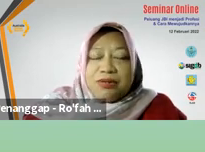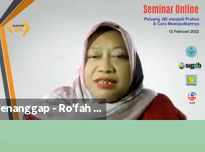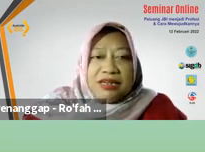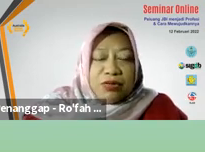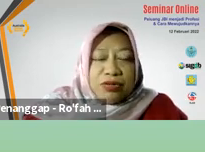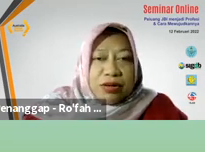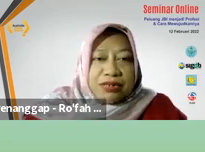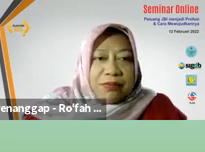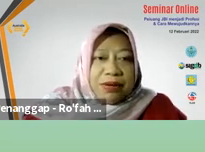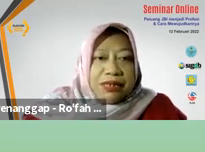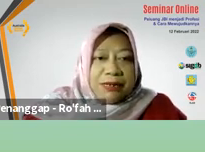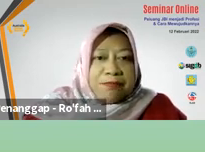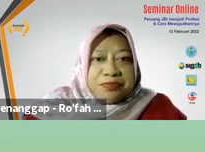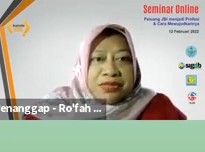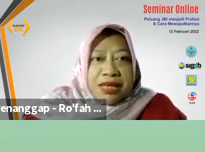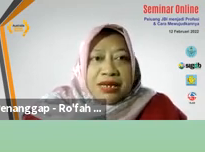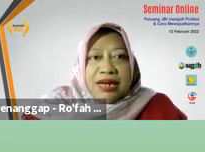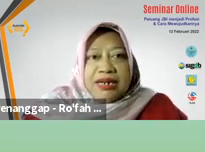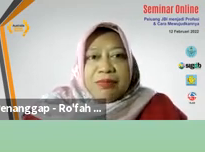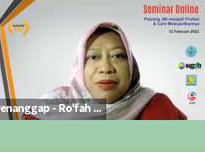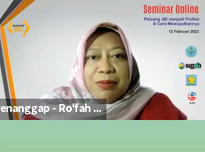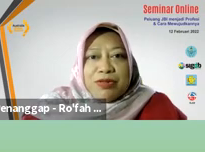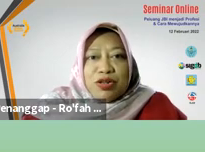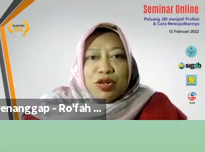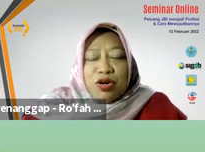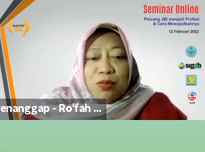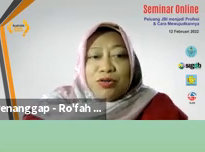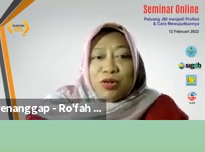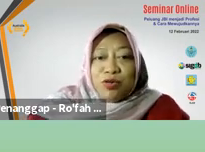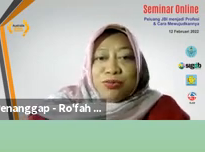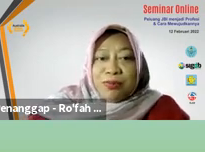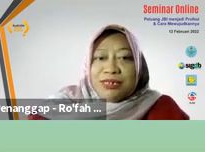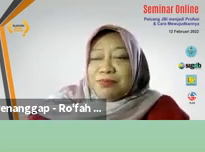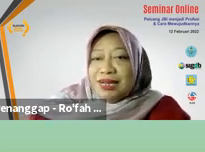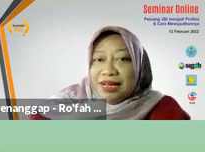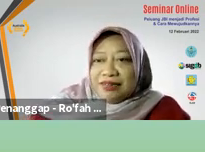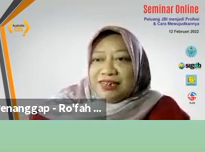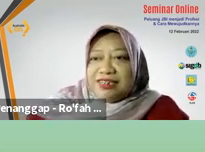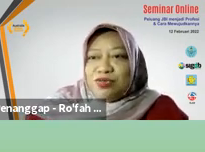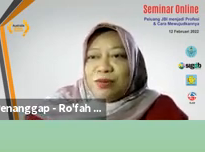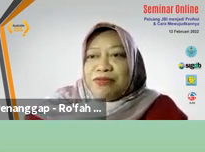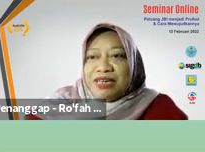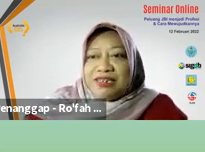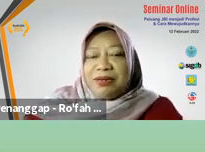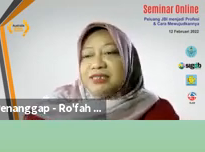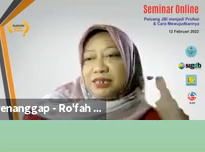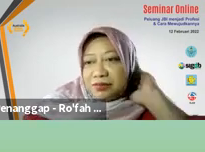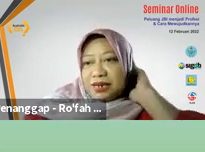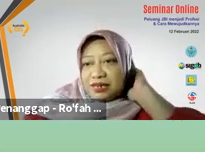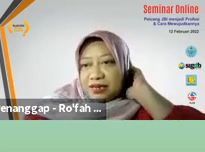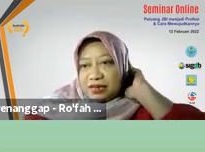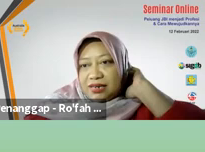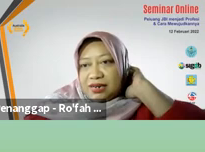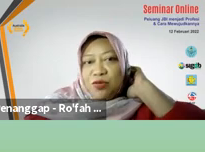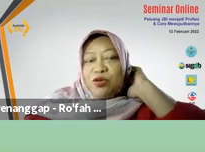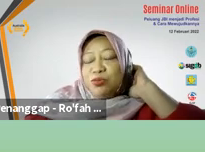uir pada wuih sudah sangat paham ini nah ini beberapa contoh komponen kurikulum yang bisa diberikan ini saya sudah berpikir sampai sini